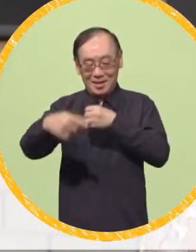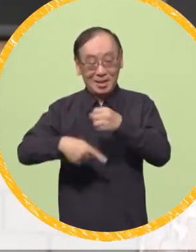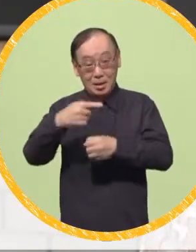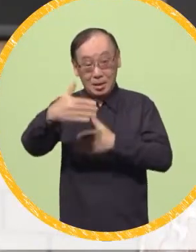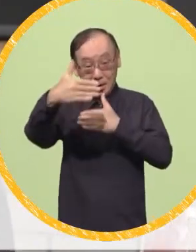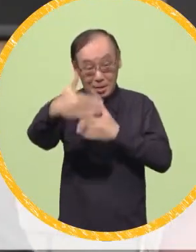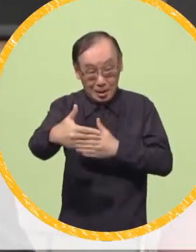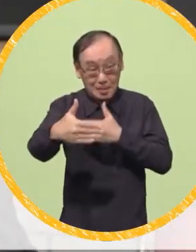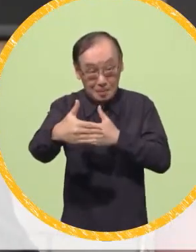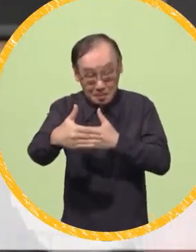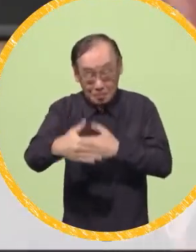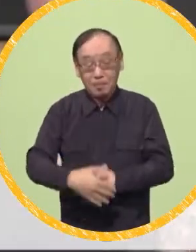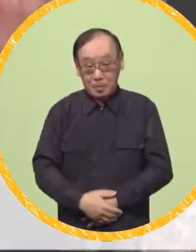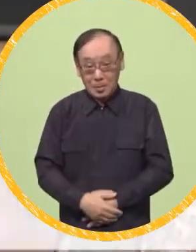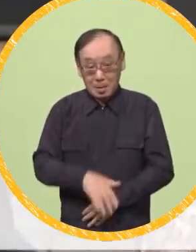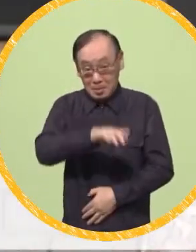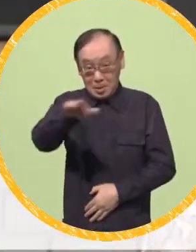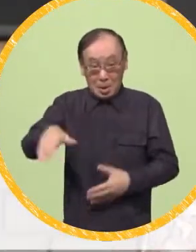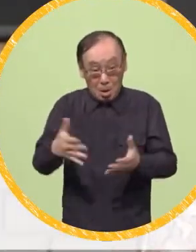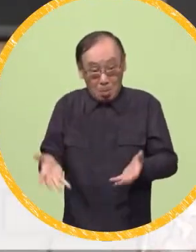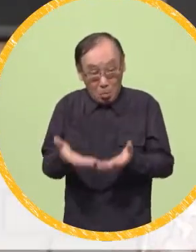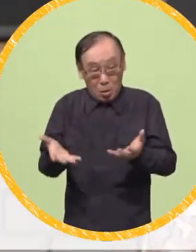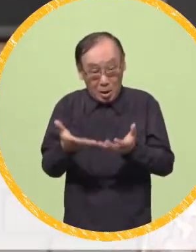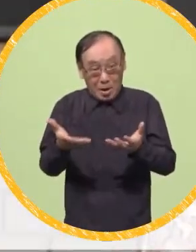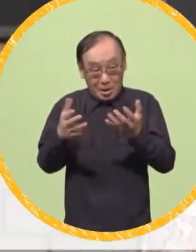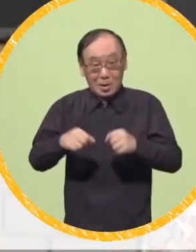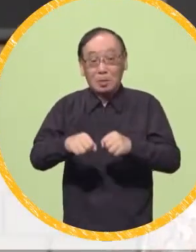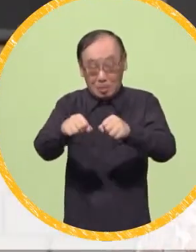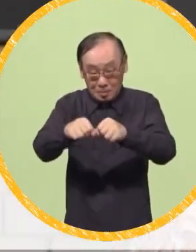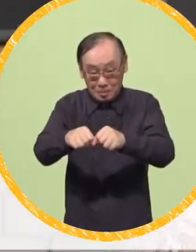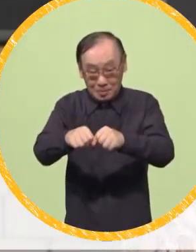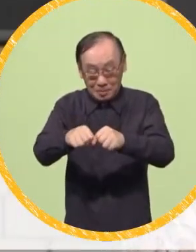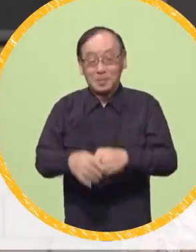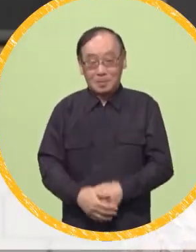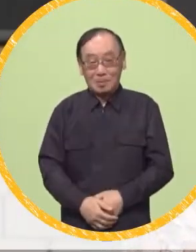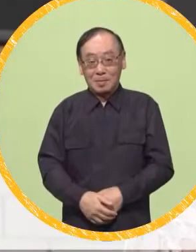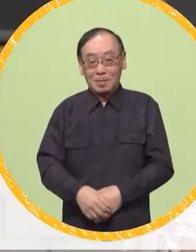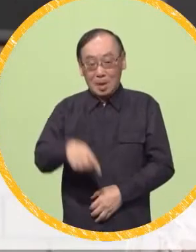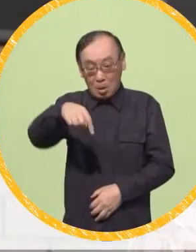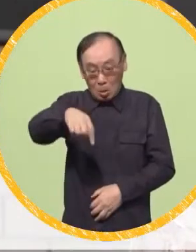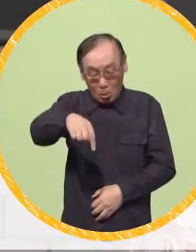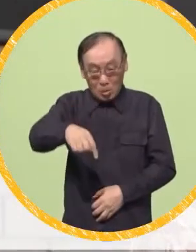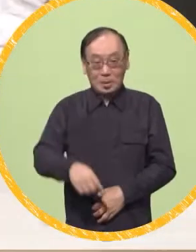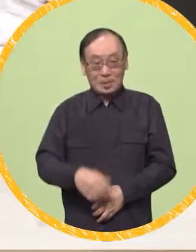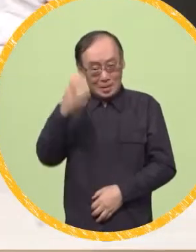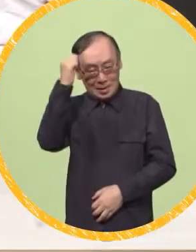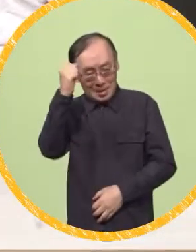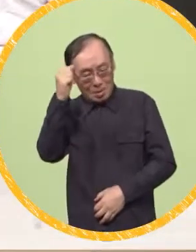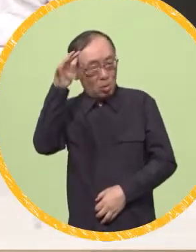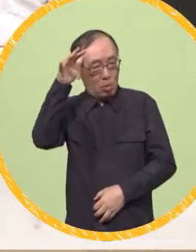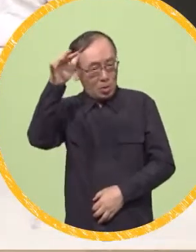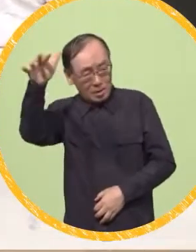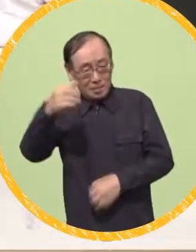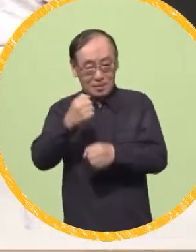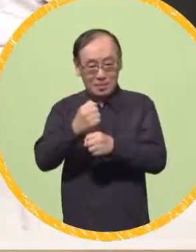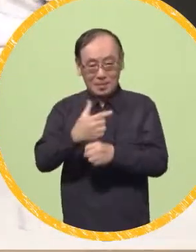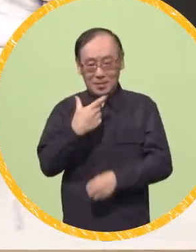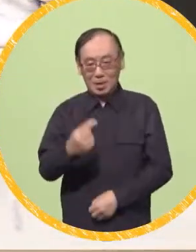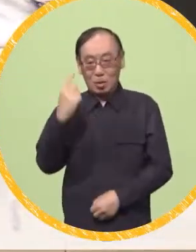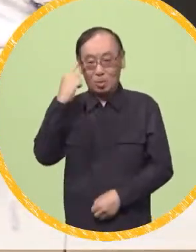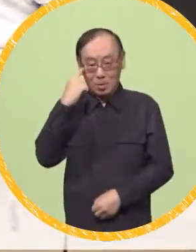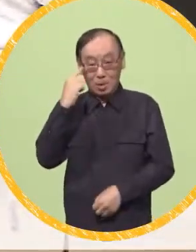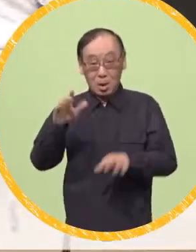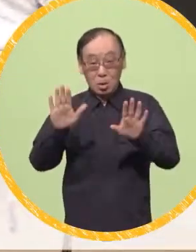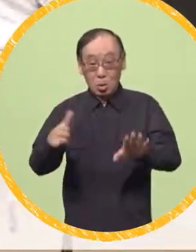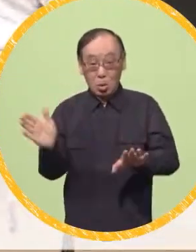ましたからねみんなでこのへん盛り上げて言ってたら種でが集を作っていきたいと思いますねはいいよいよ今日から開催で